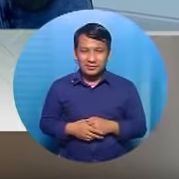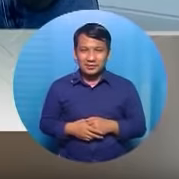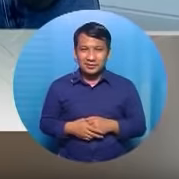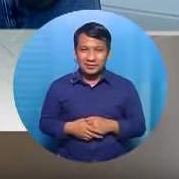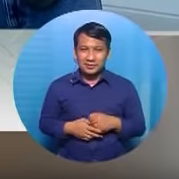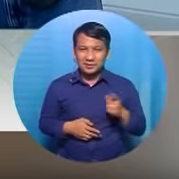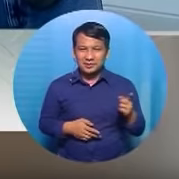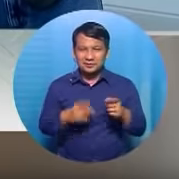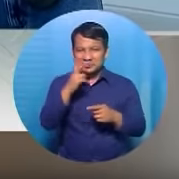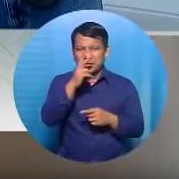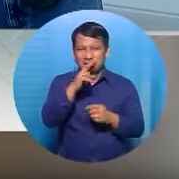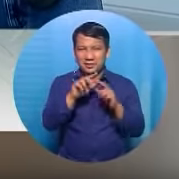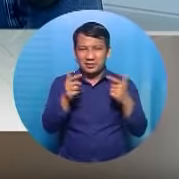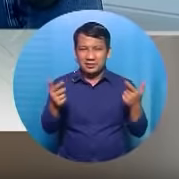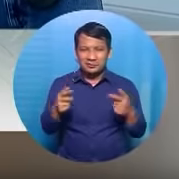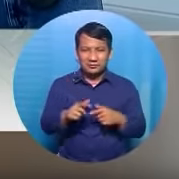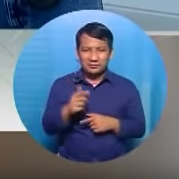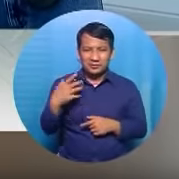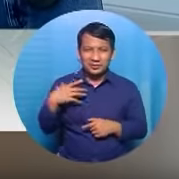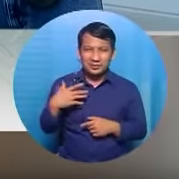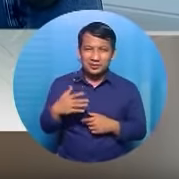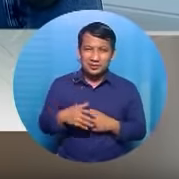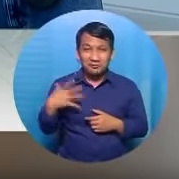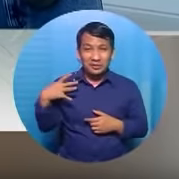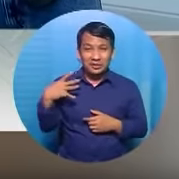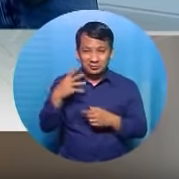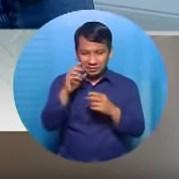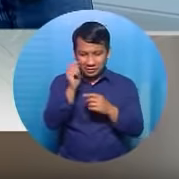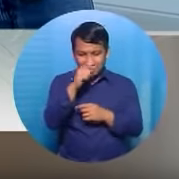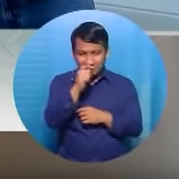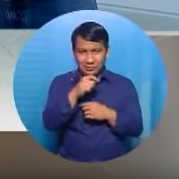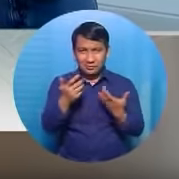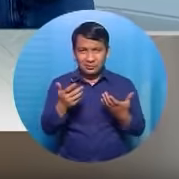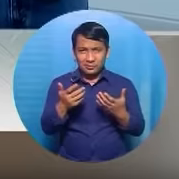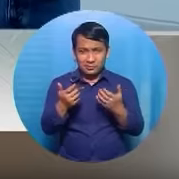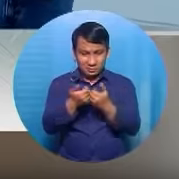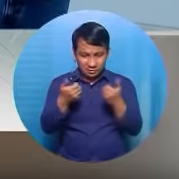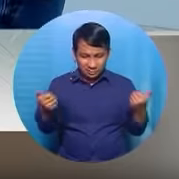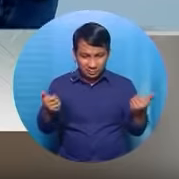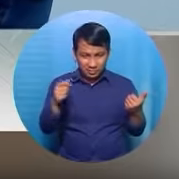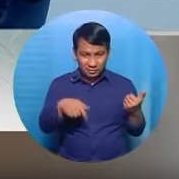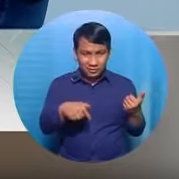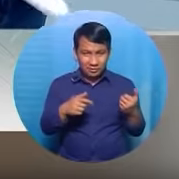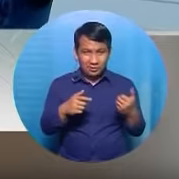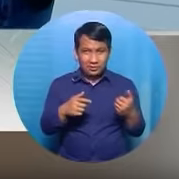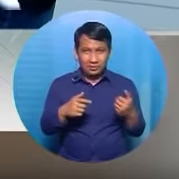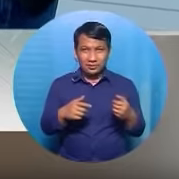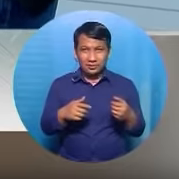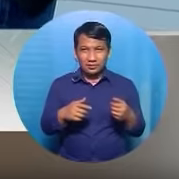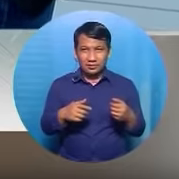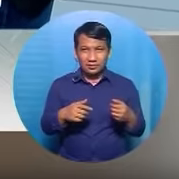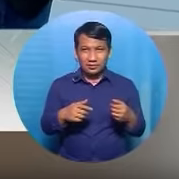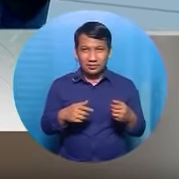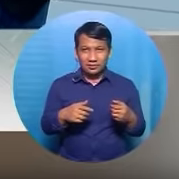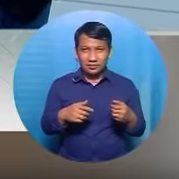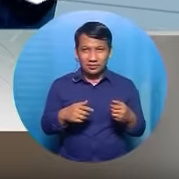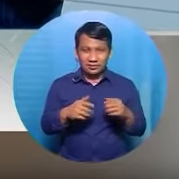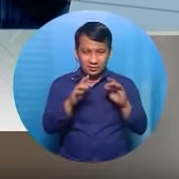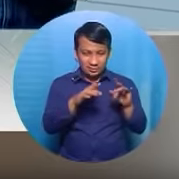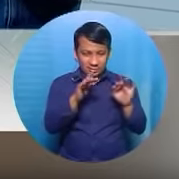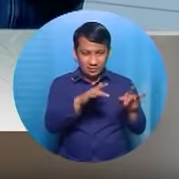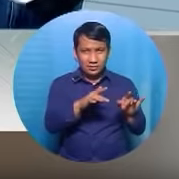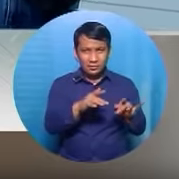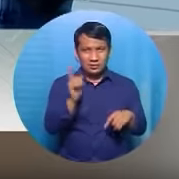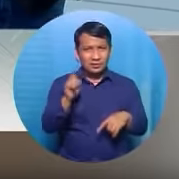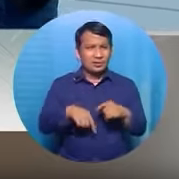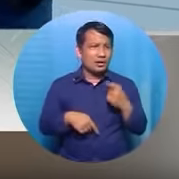sir, kay ako may luoy kayo, sir, kay. Okay, so magiging paghiwalay ka kasi ikaw ang kawawa. Sandali, Tagalogin mo lang, sir. Ikaw ang kawawa.